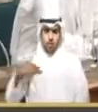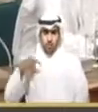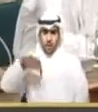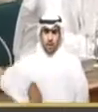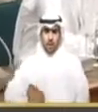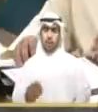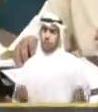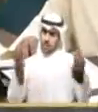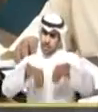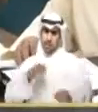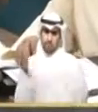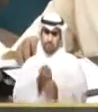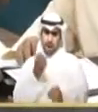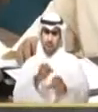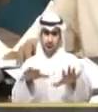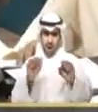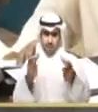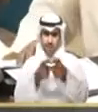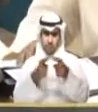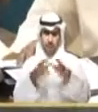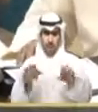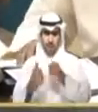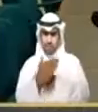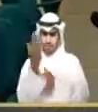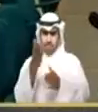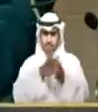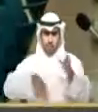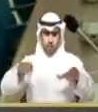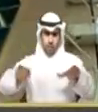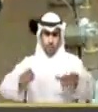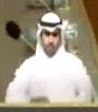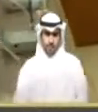تكثيف الاجتماعات للانتهاء منها ورفعها إلى المجلس.